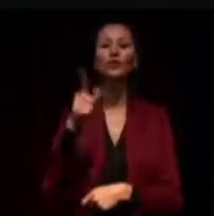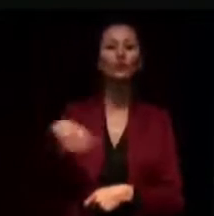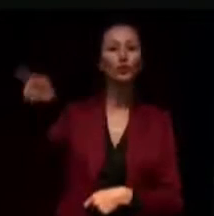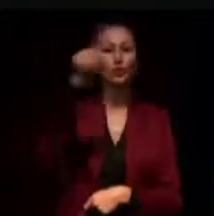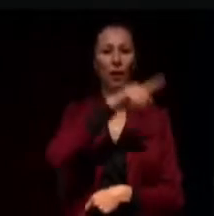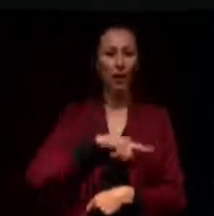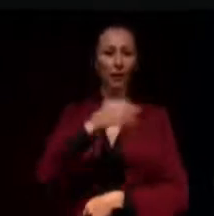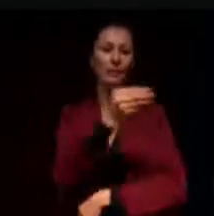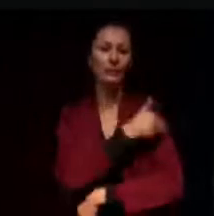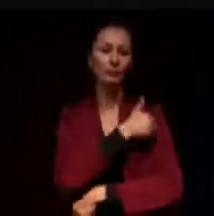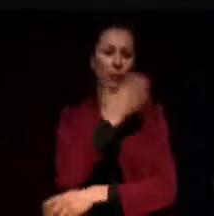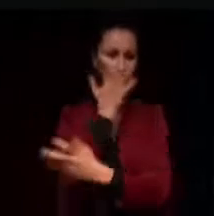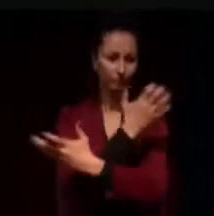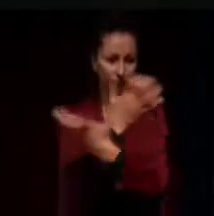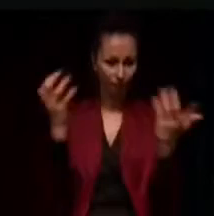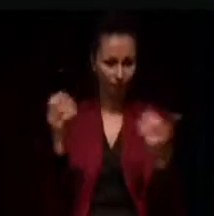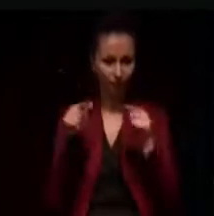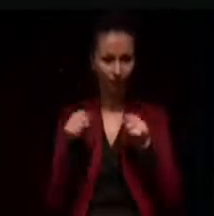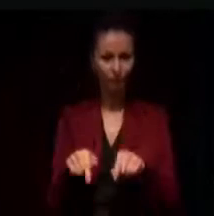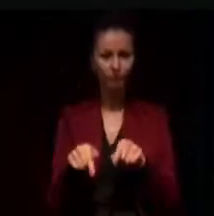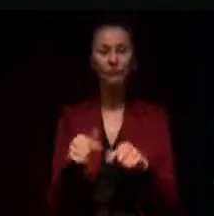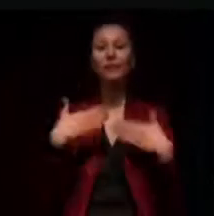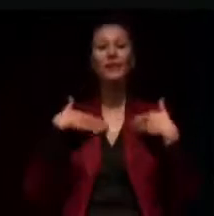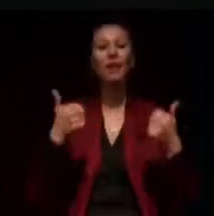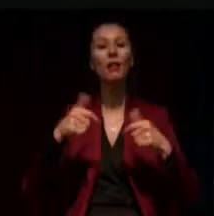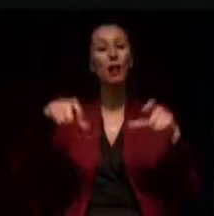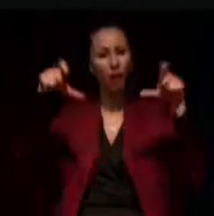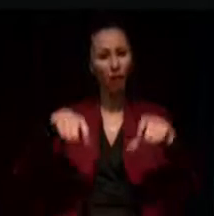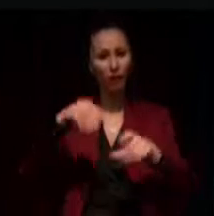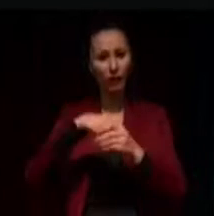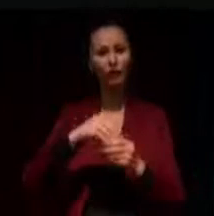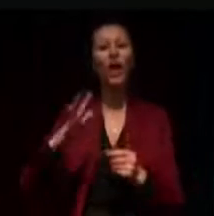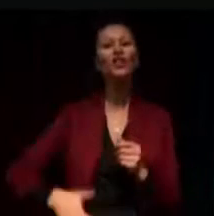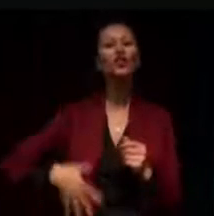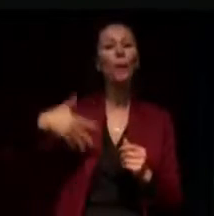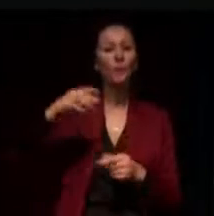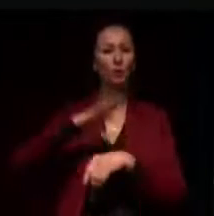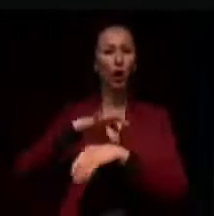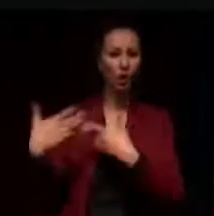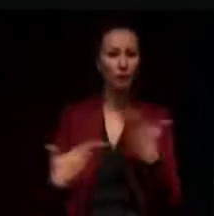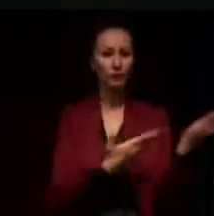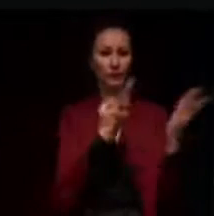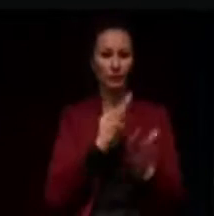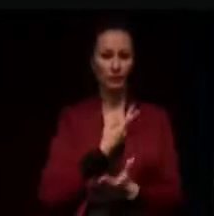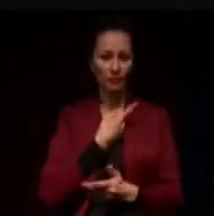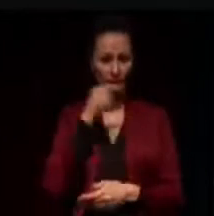hizmet vermektedir. Sağlık alanında da Eşrefpaşa Hastanemiz.